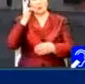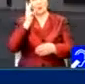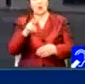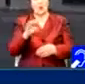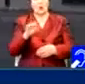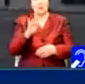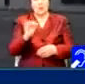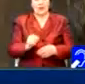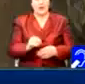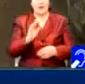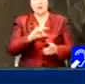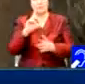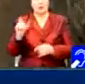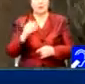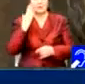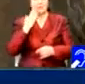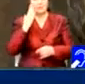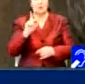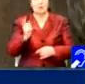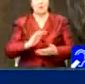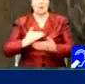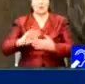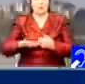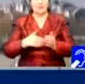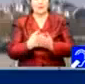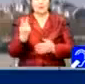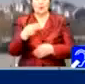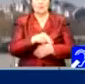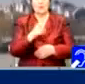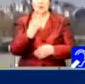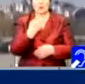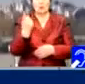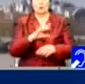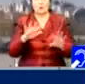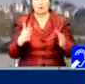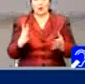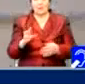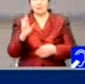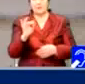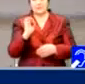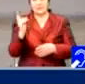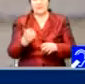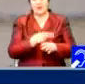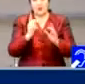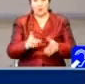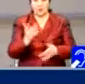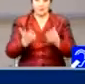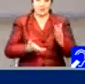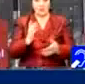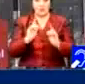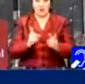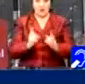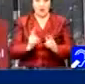Londra, românii vor putea merge în Marea Britanie doar cu buletinul, cel puțin până în 2021. Asta în cazul unui Brexit fără acord. Dacă se ajunge la un